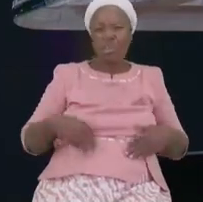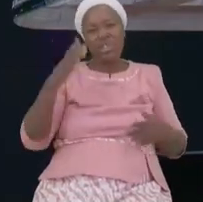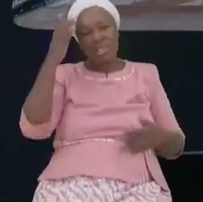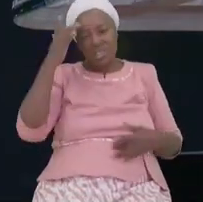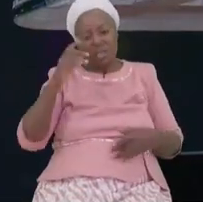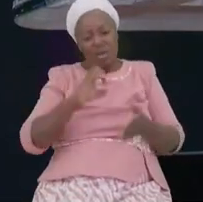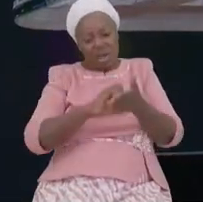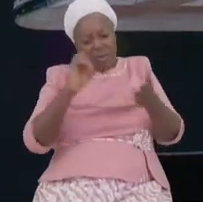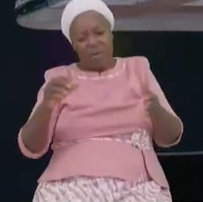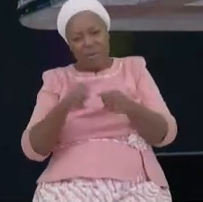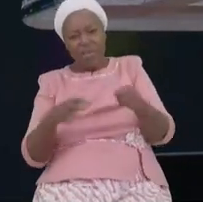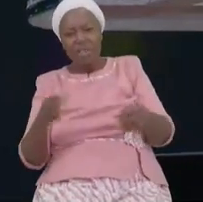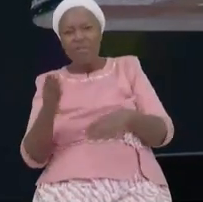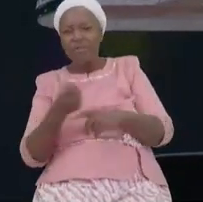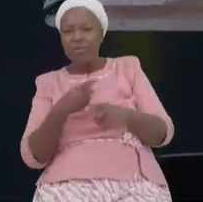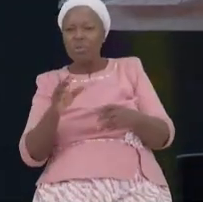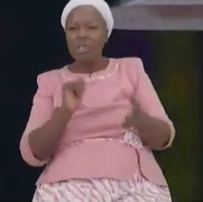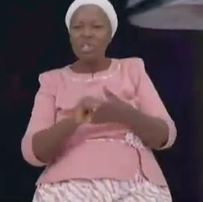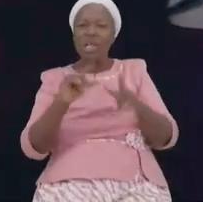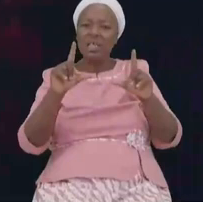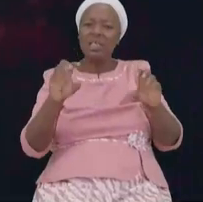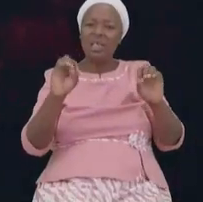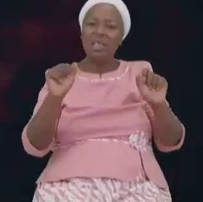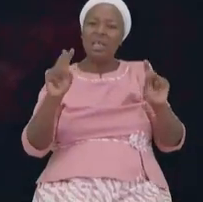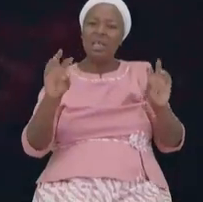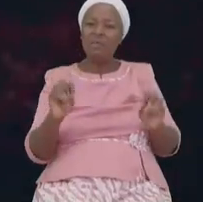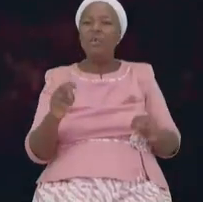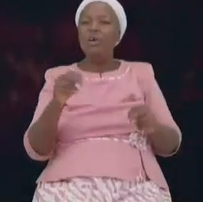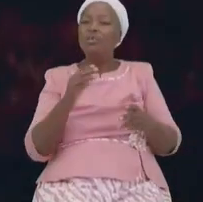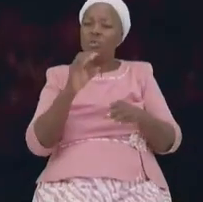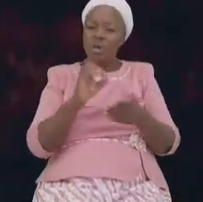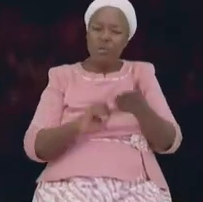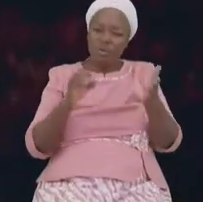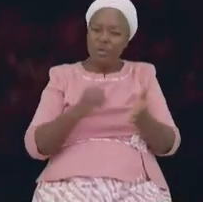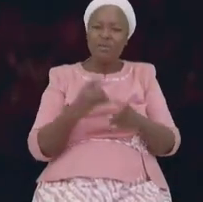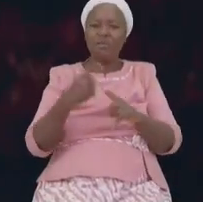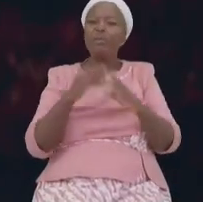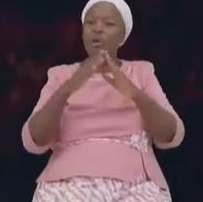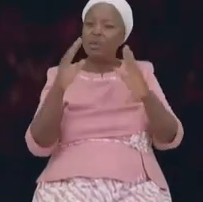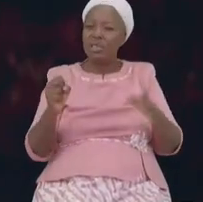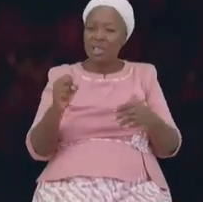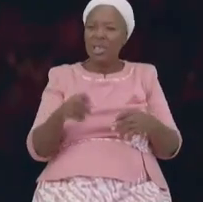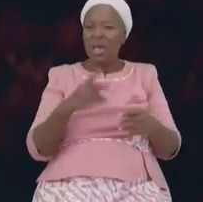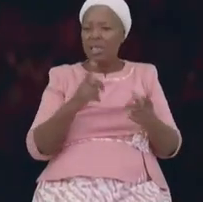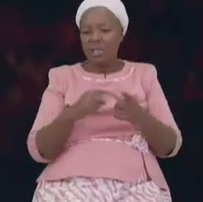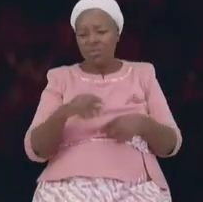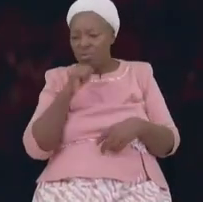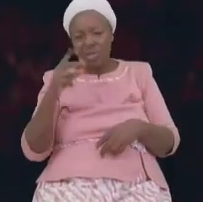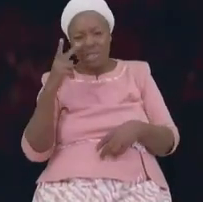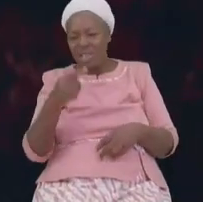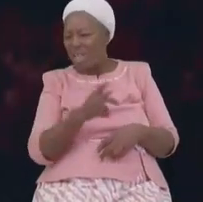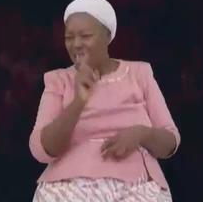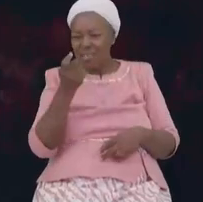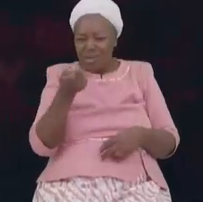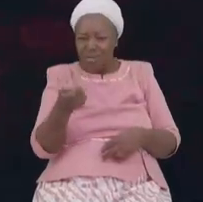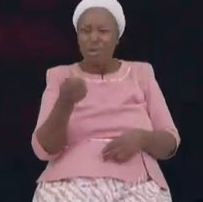environnement. Le levain de ta maison, là où tu ne pourras plus voir de levain du tout.